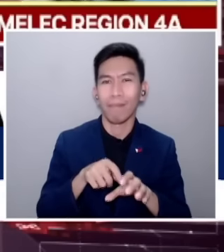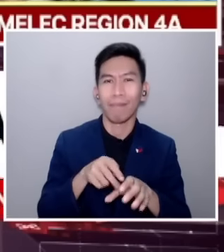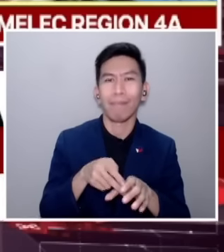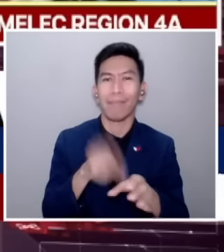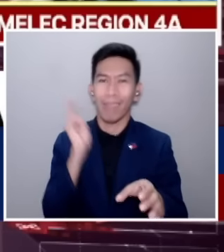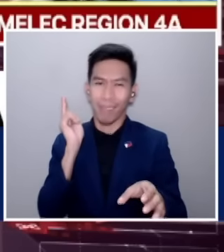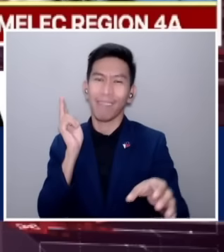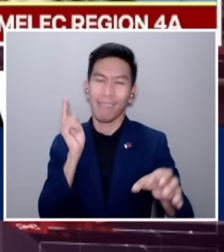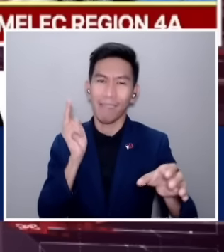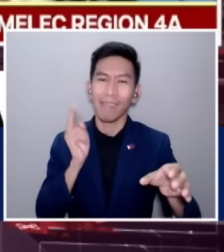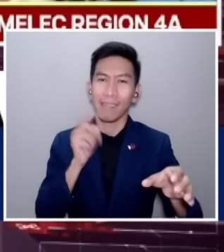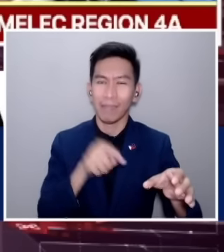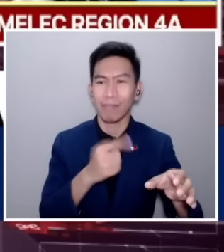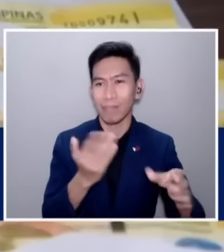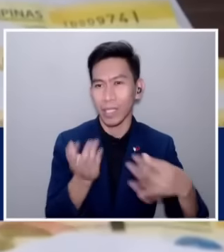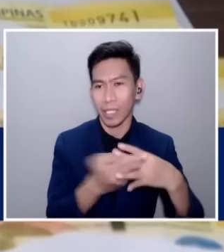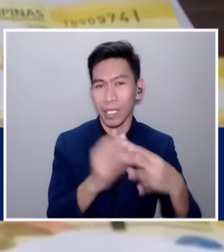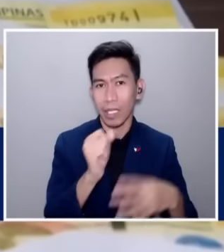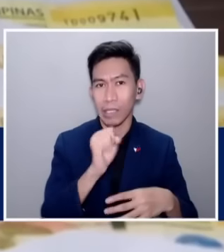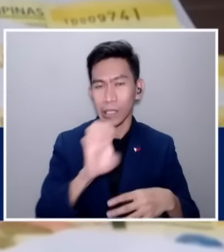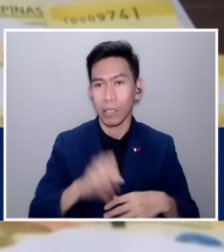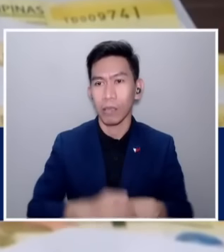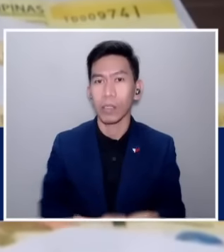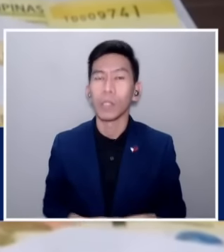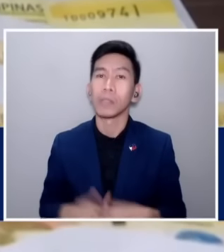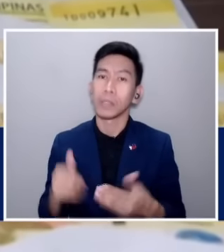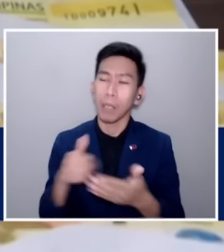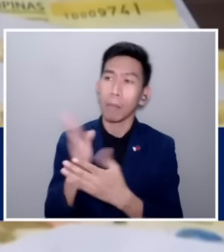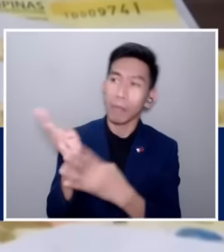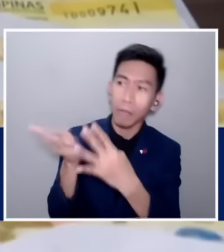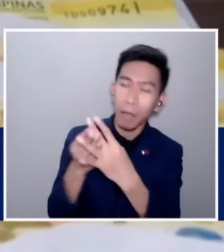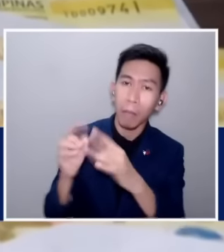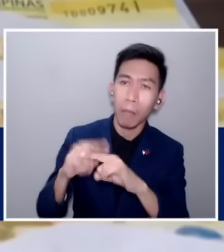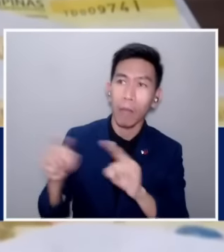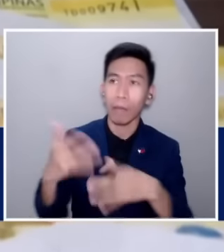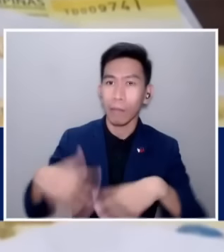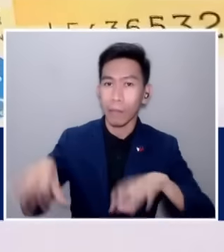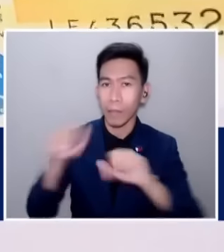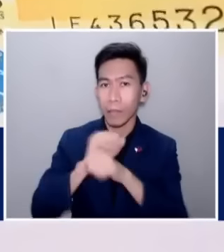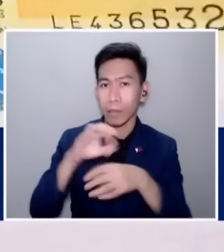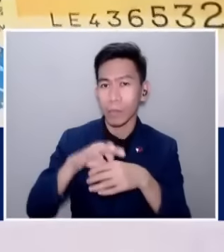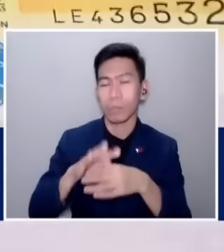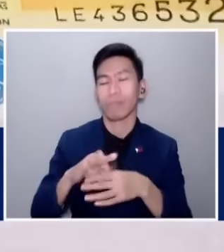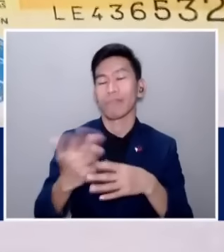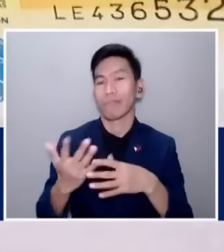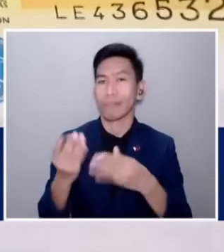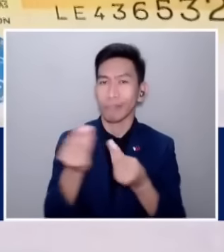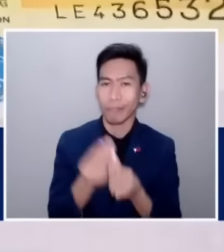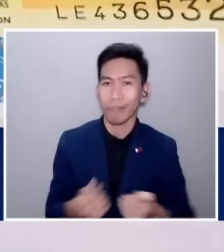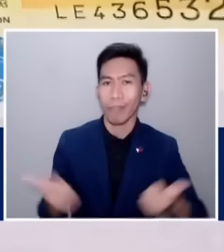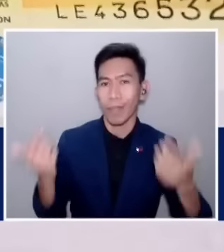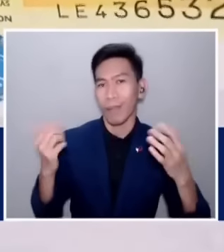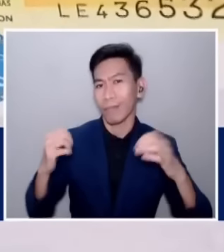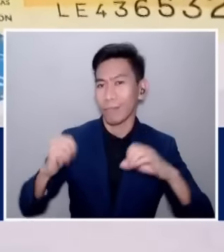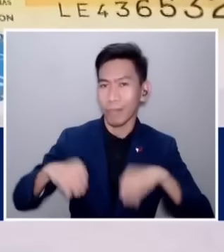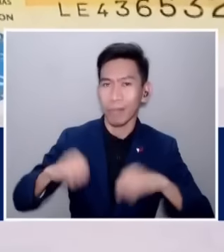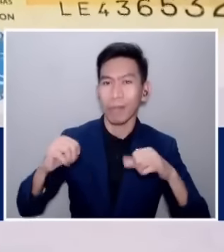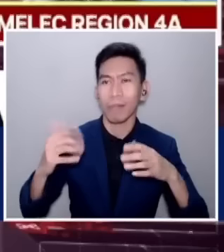the election. But after ng election, baka nagkaroon na ng reconciliation yung mga tao, tapos na yung election, hindi na mainit.